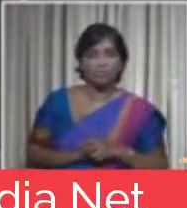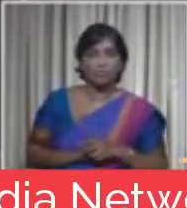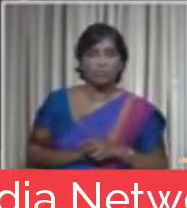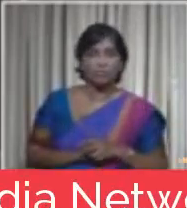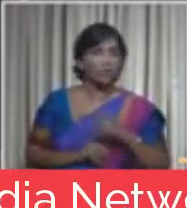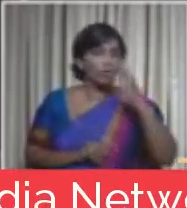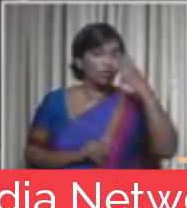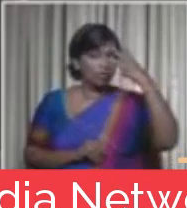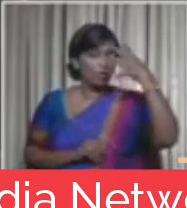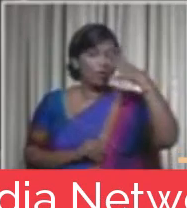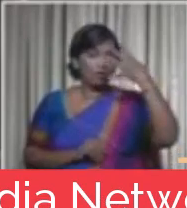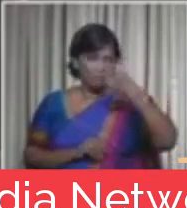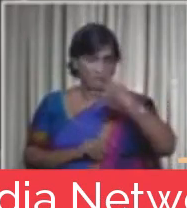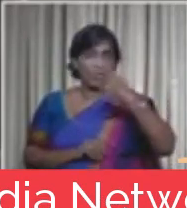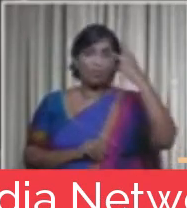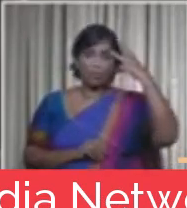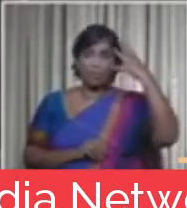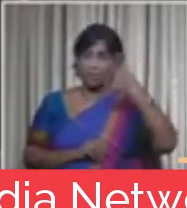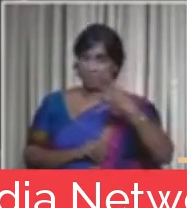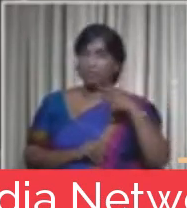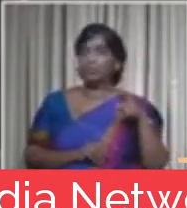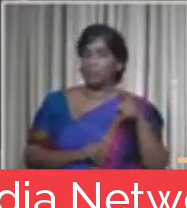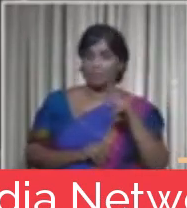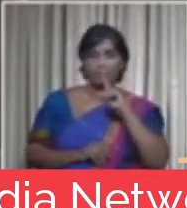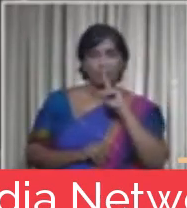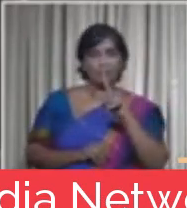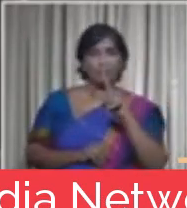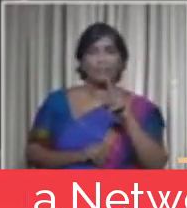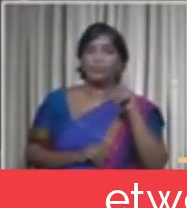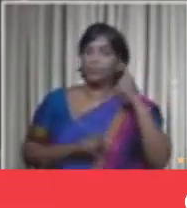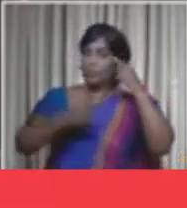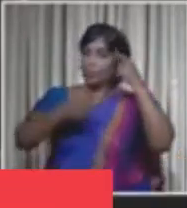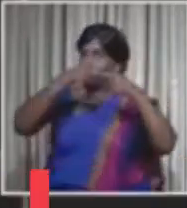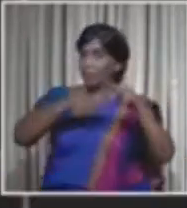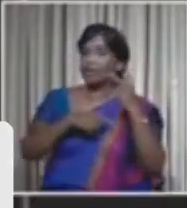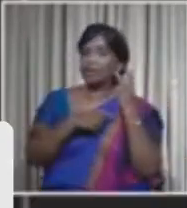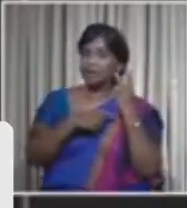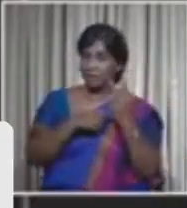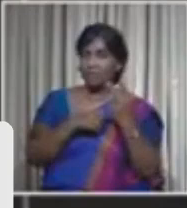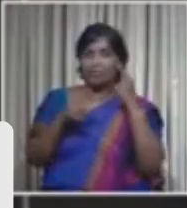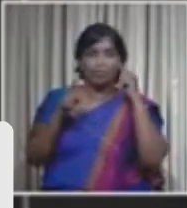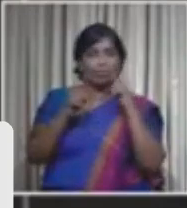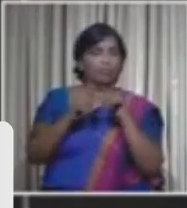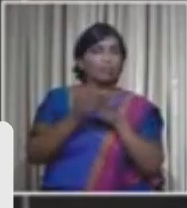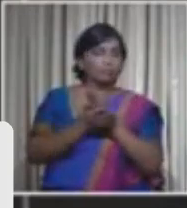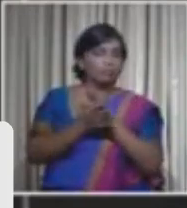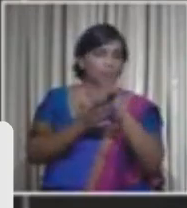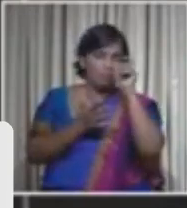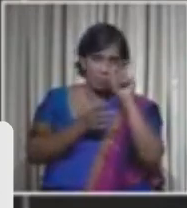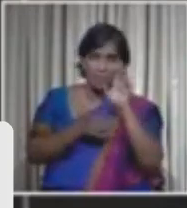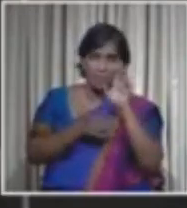சொல்லப்பட்ட ஒருவரை இந்த நாட்டின் ஒரு நாடு ஒரு சட்டத்துக்கு ஜனாதிபதி செயலணி அமைத்து அமைத்திருக்கிறார். தயவு செய்து அந்த செயலணியிலிருந்து அவரை நீக்கி